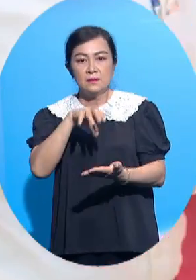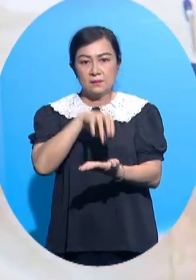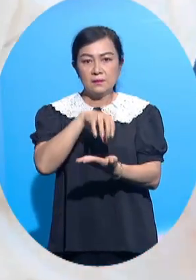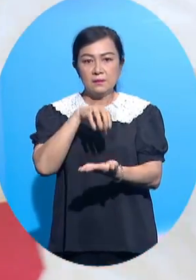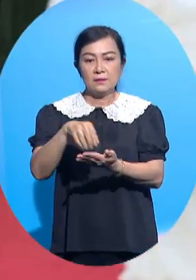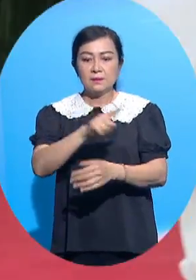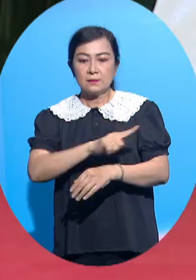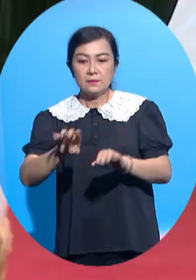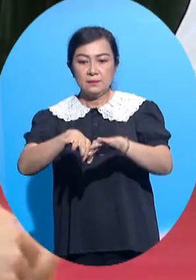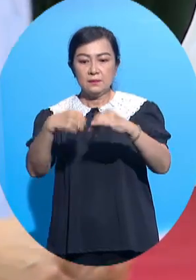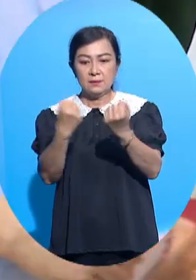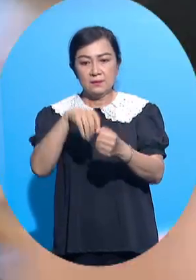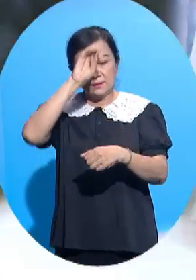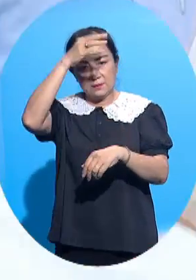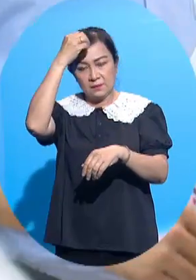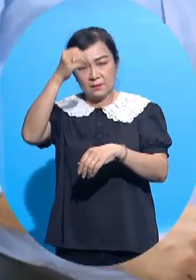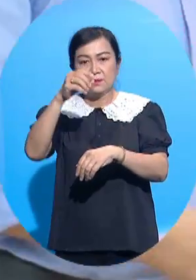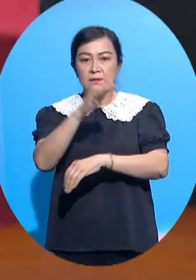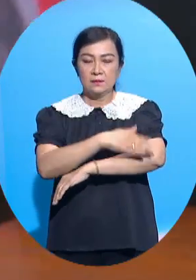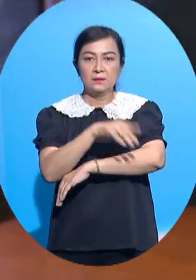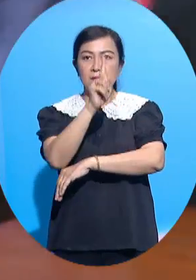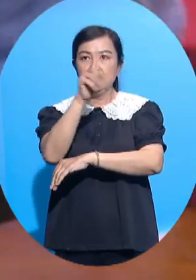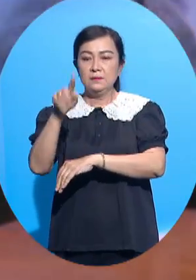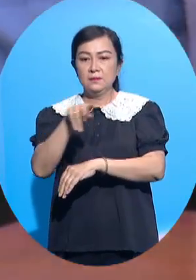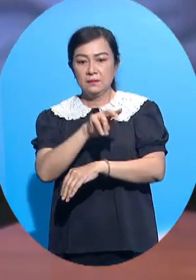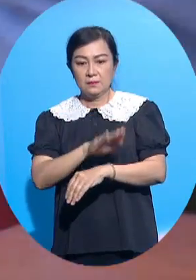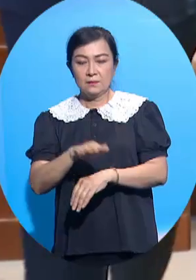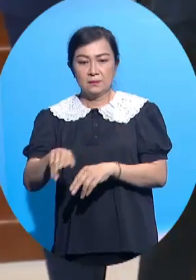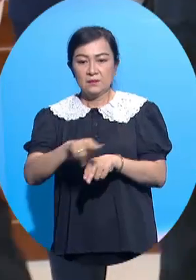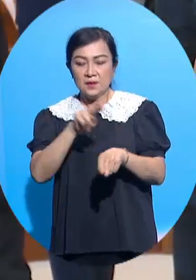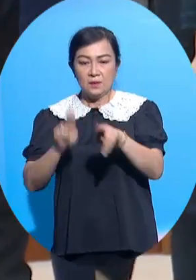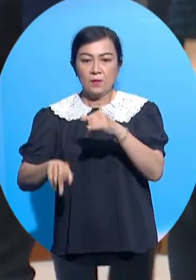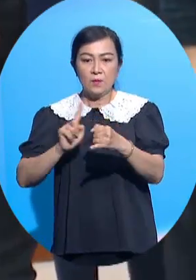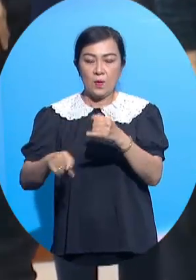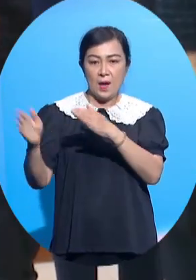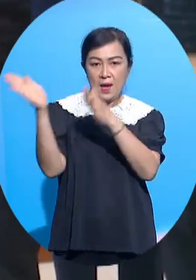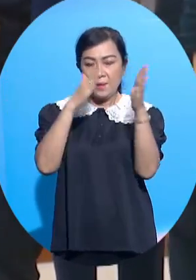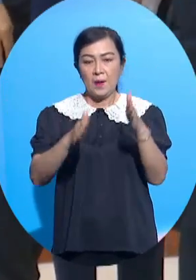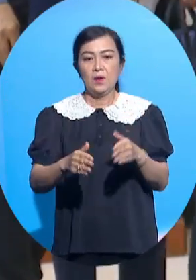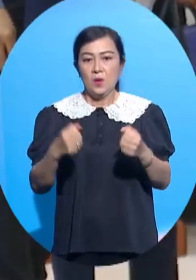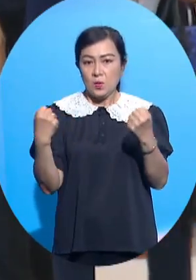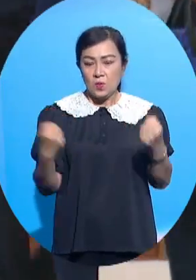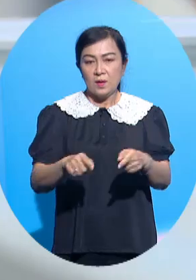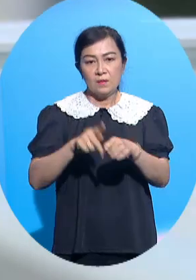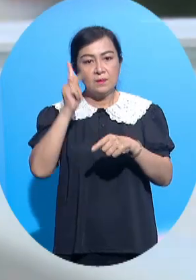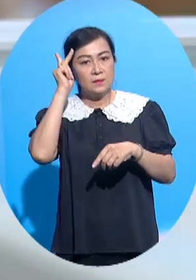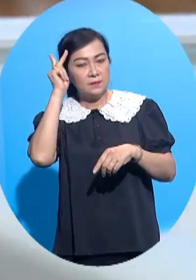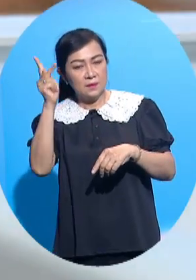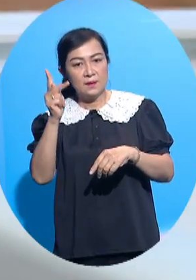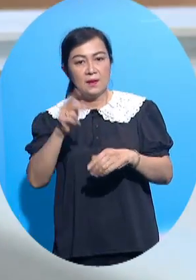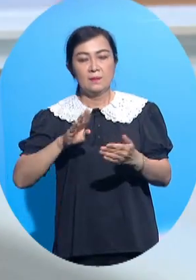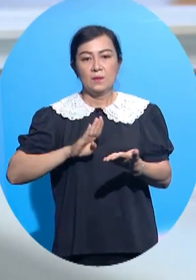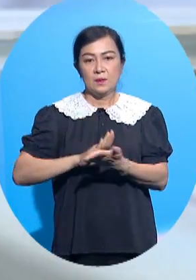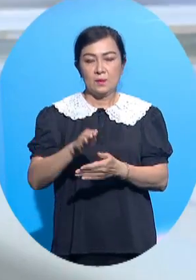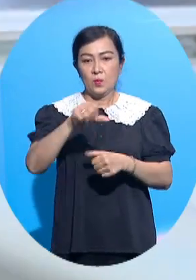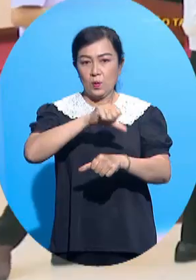phương chỉ đạo tổ chức dạy và học hỗ trợ giáo viên học sinh khắc phục hậu quả bảo lũ toàn ngành tiếp tục cố gắng vượt qua khó khăn để bảo